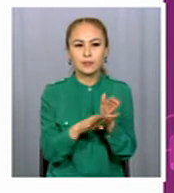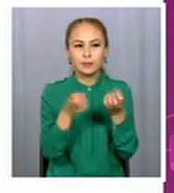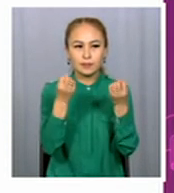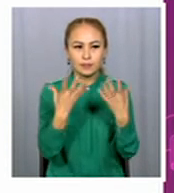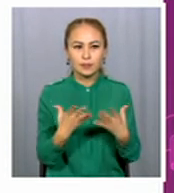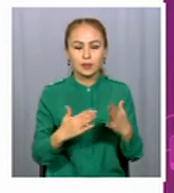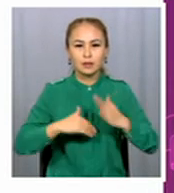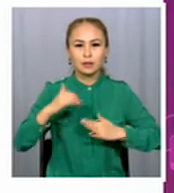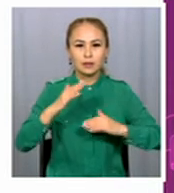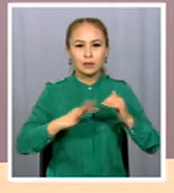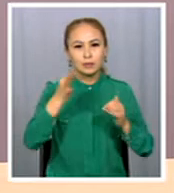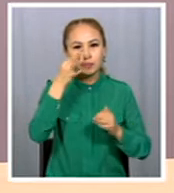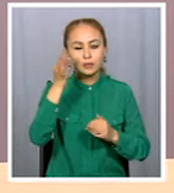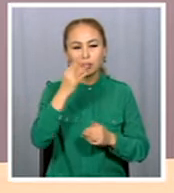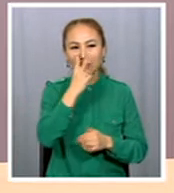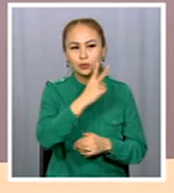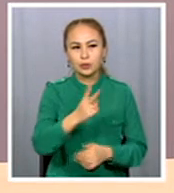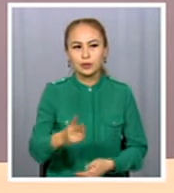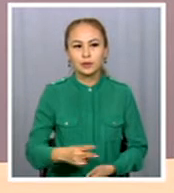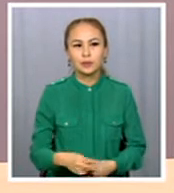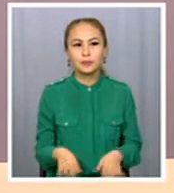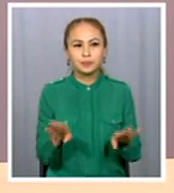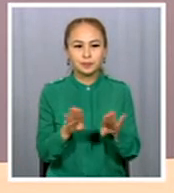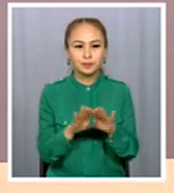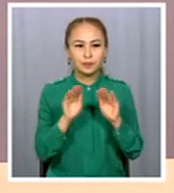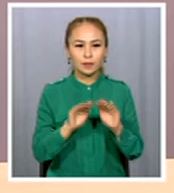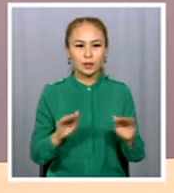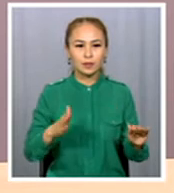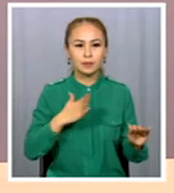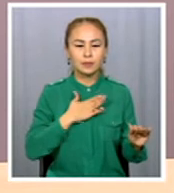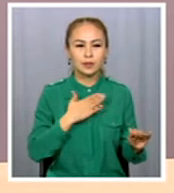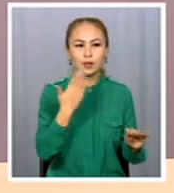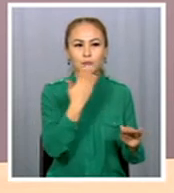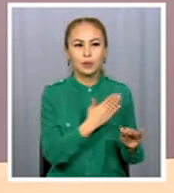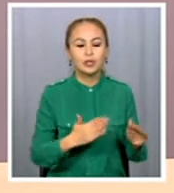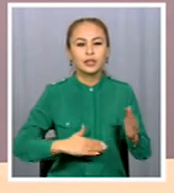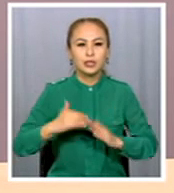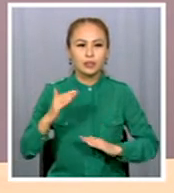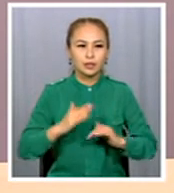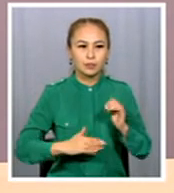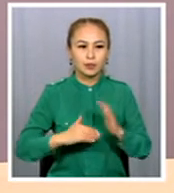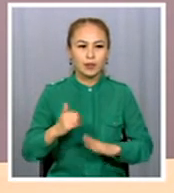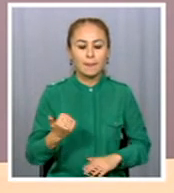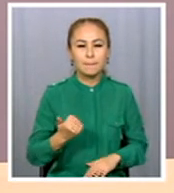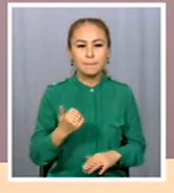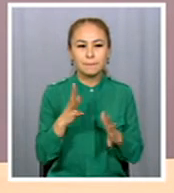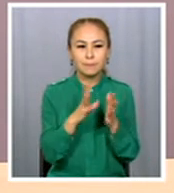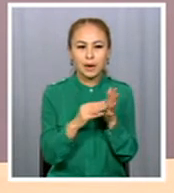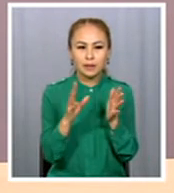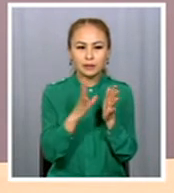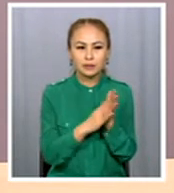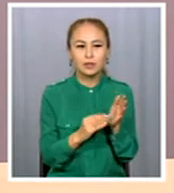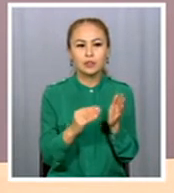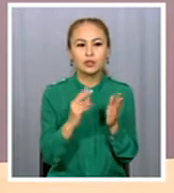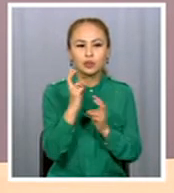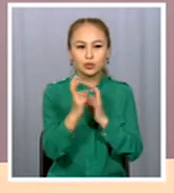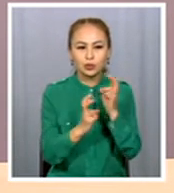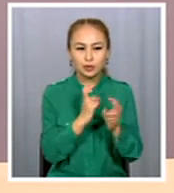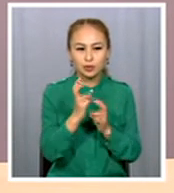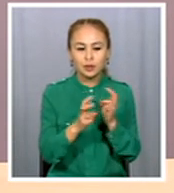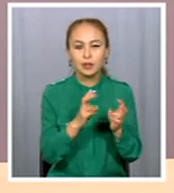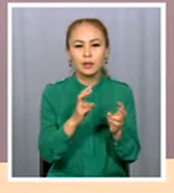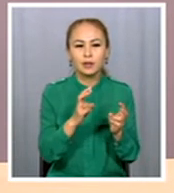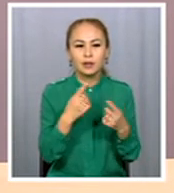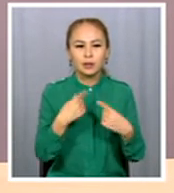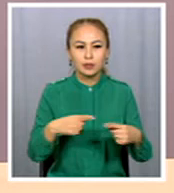тәжірибе жүргізейік. Балалар, бізге бұл тәжірибеге мақта, жүн, ермексаз